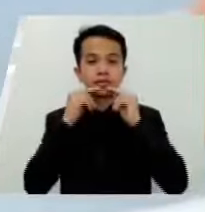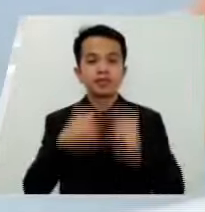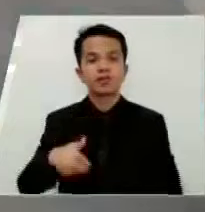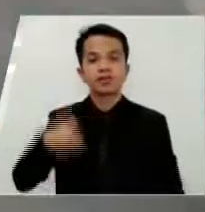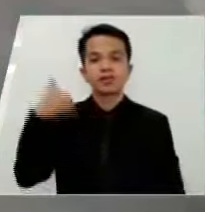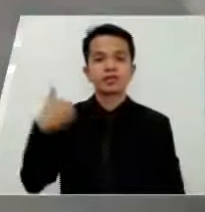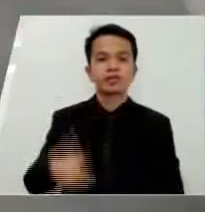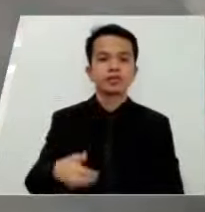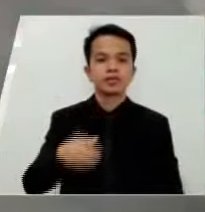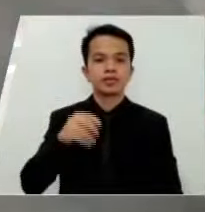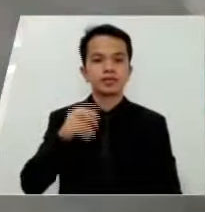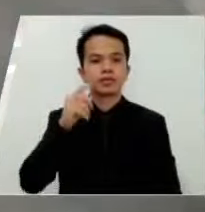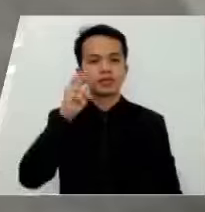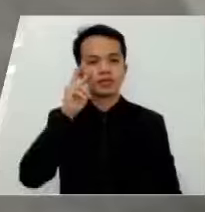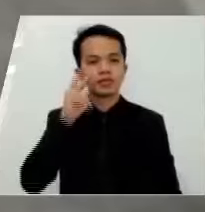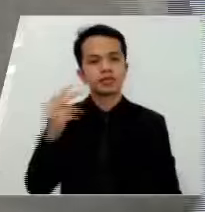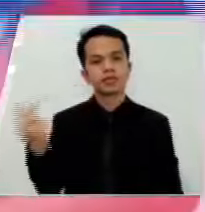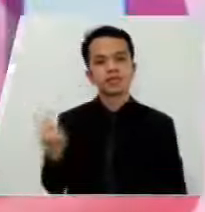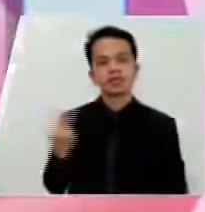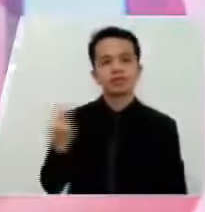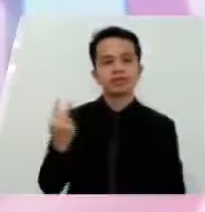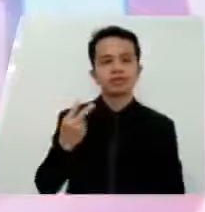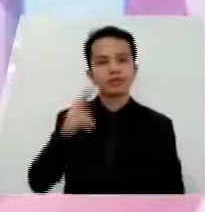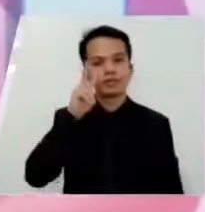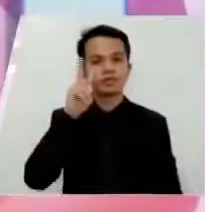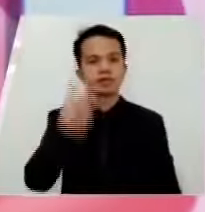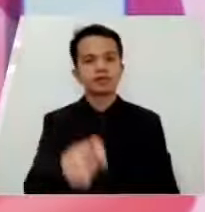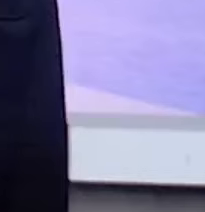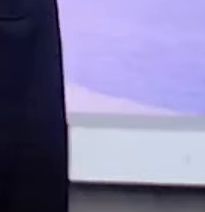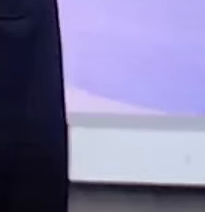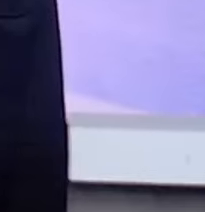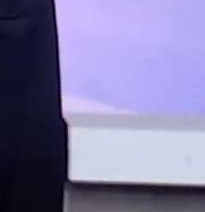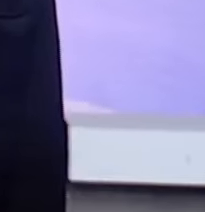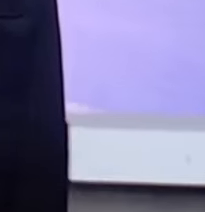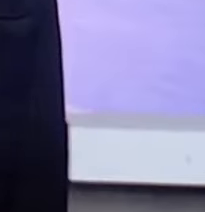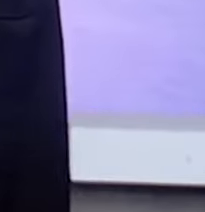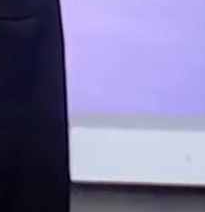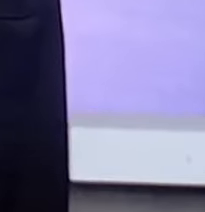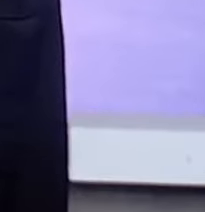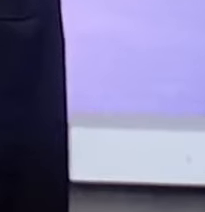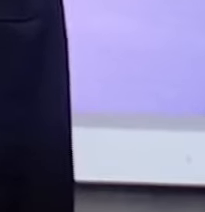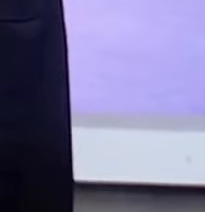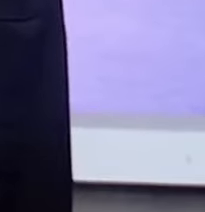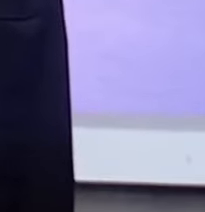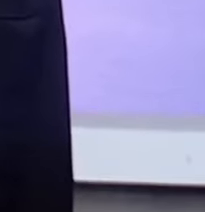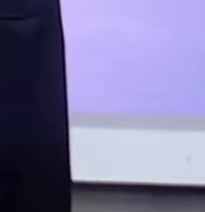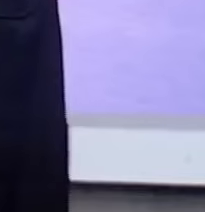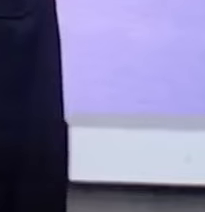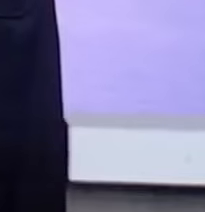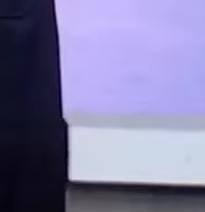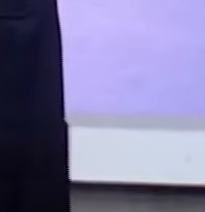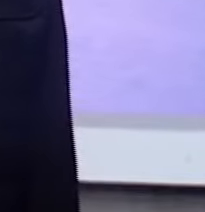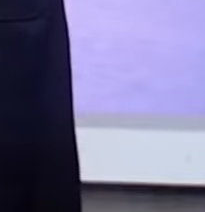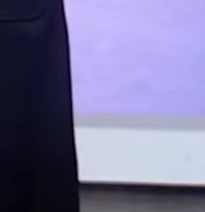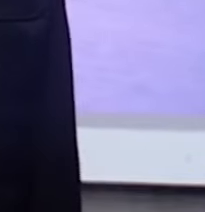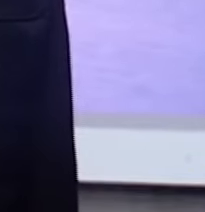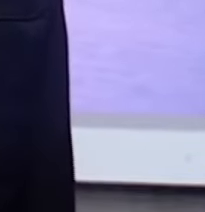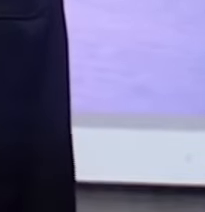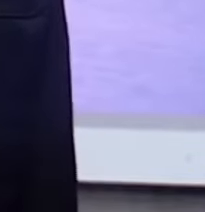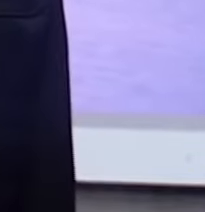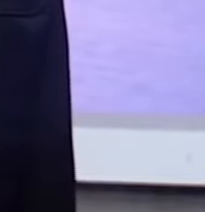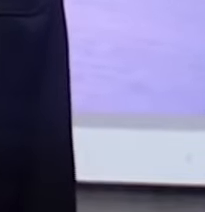Maki Pulido, Sandra Aguinaldo, ang inyong saksi. Mga kapuso, sama-sama tayong maging